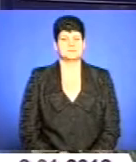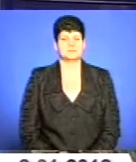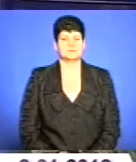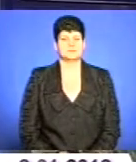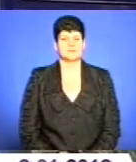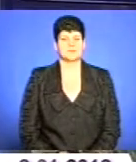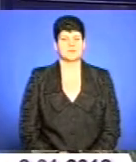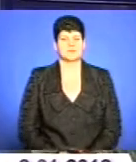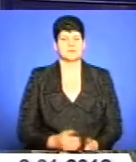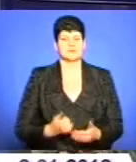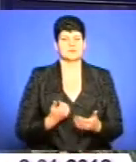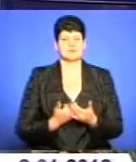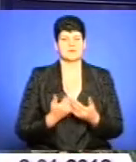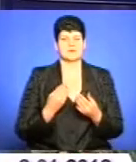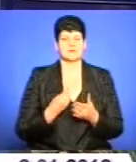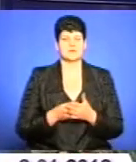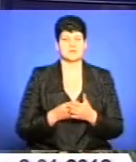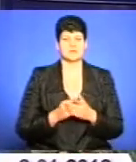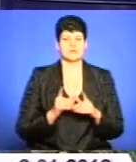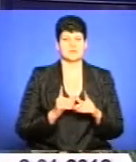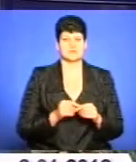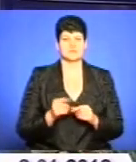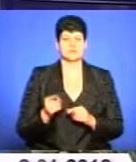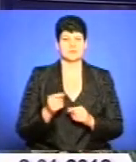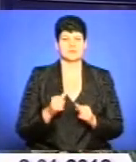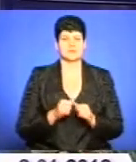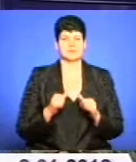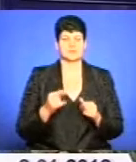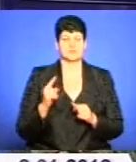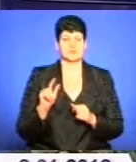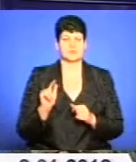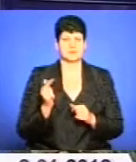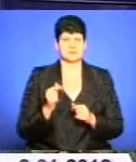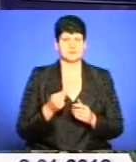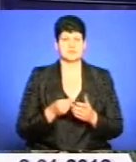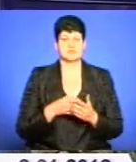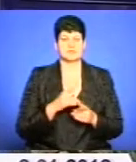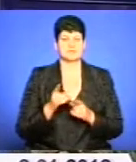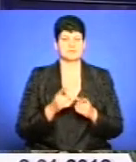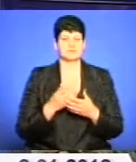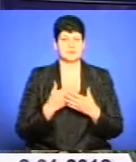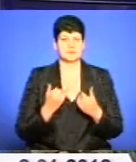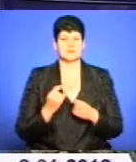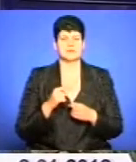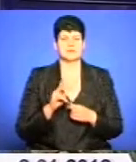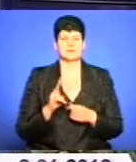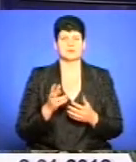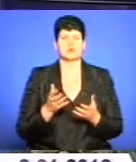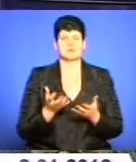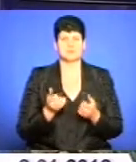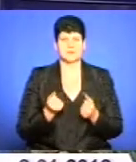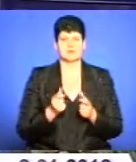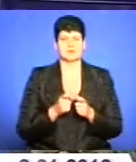Відсьогодні вартість проїзду у громадському транспорті Тернополя зросла на гривню. Тариф не змінився для тих пасажирів, хто встиг отримати